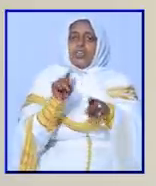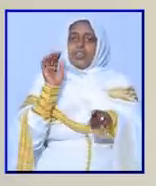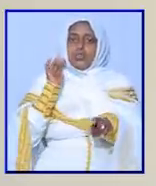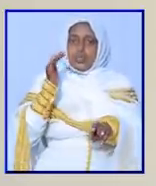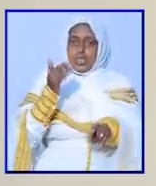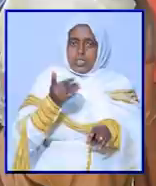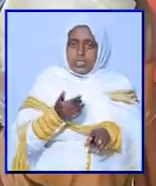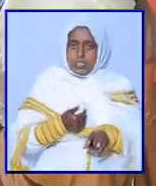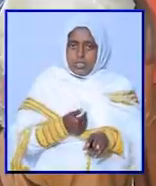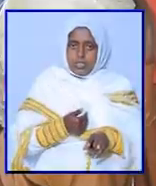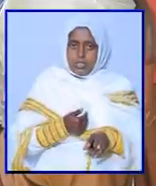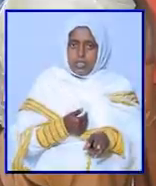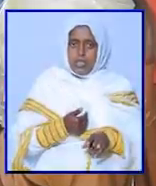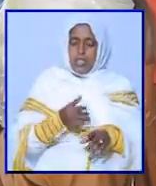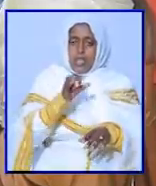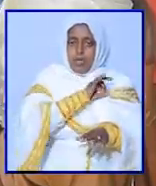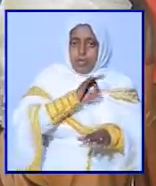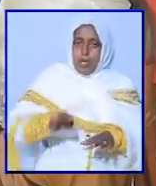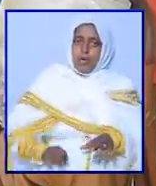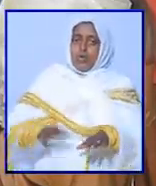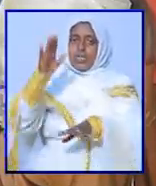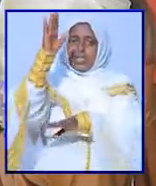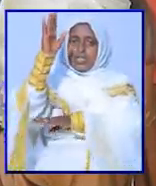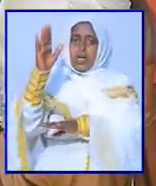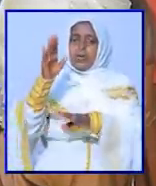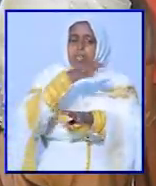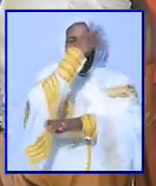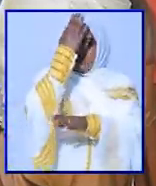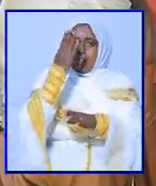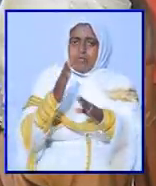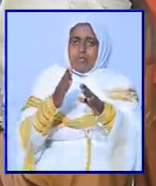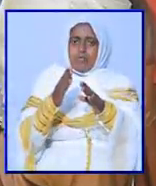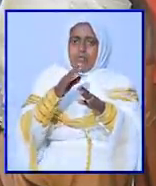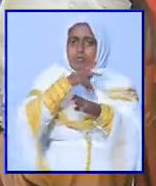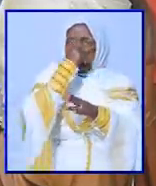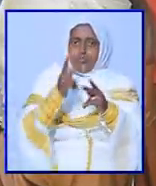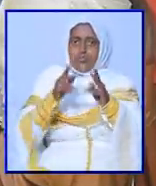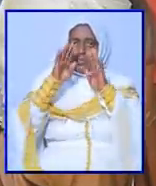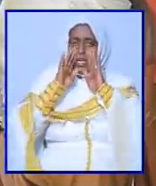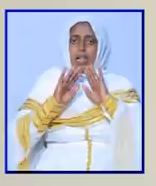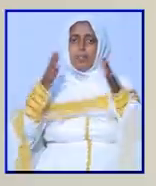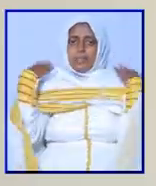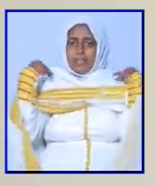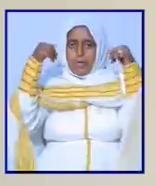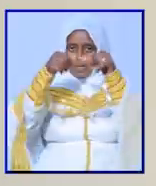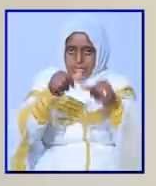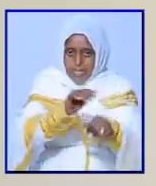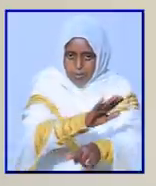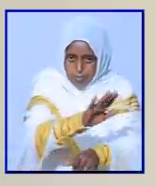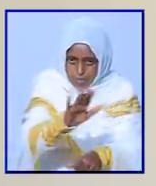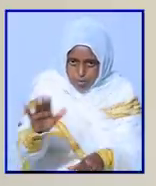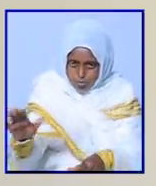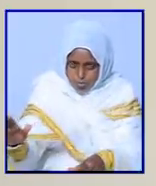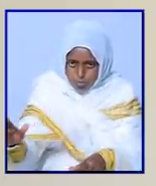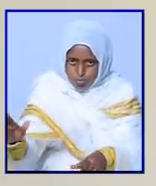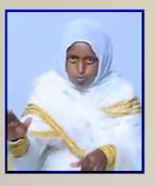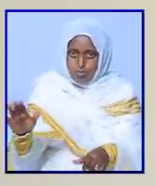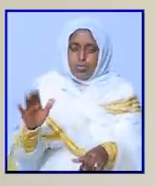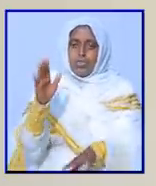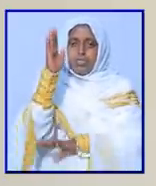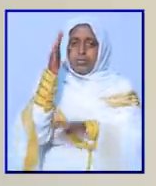ወንድሞቻችንና እህቶቻችን በልዑል እግዚአብሔር ፍጹም ሰላም እንደምን